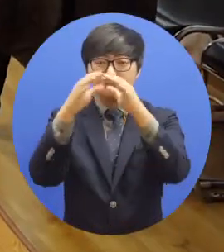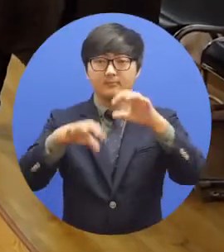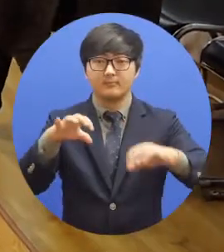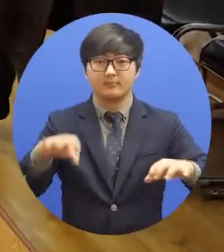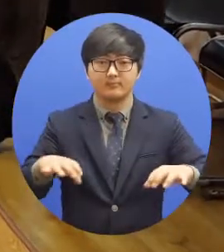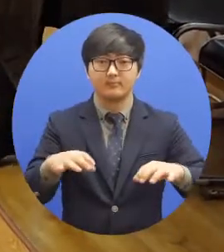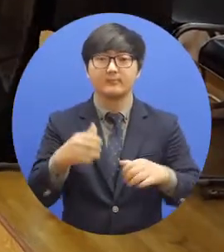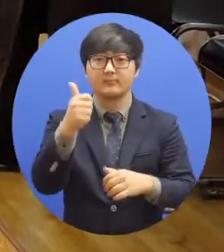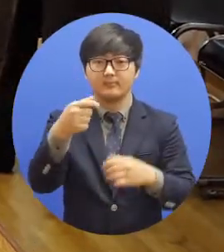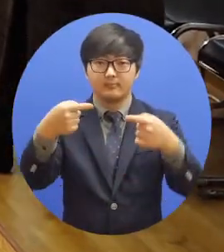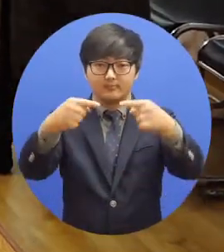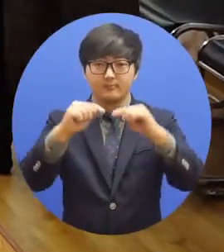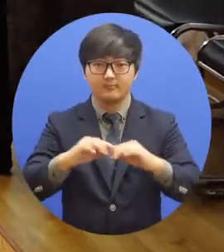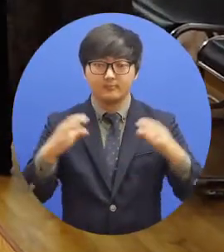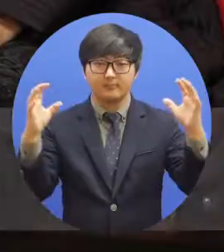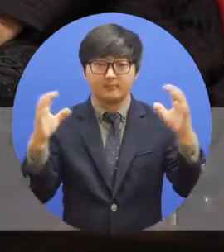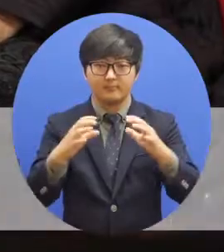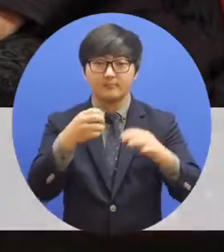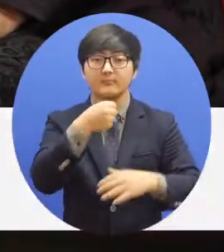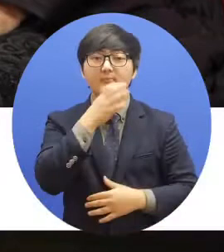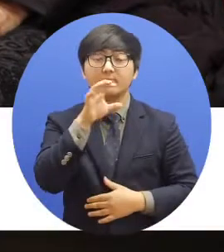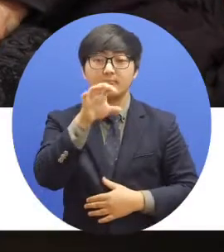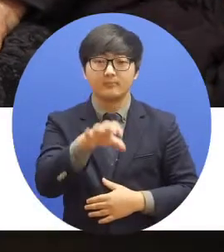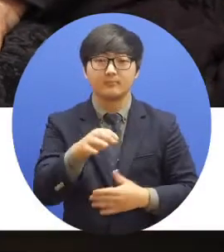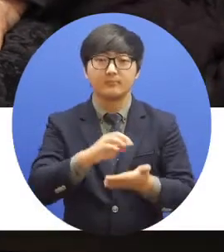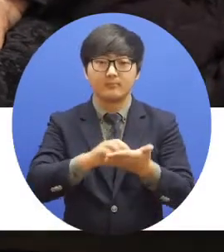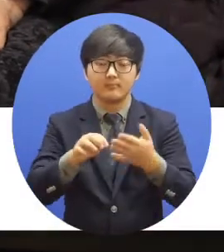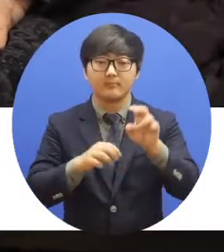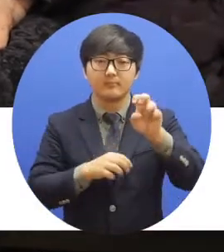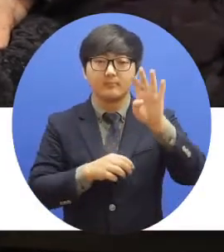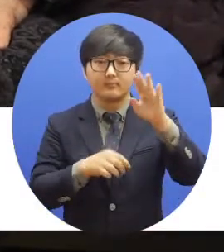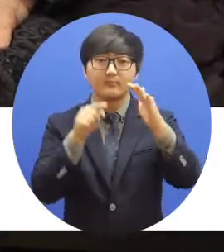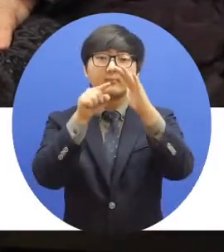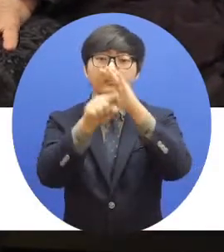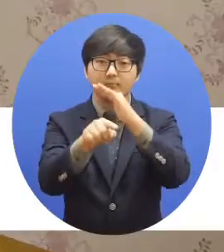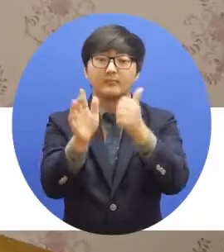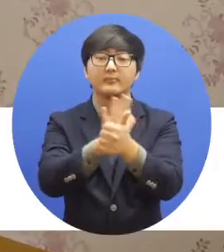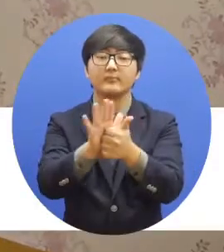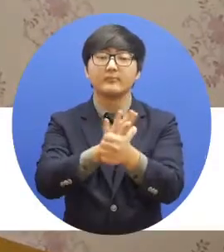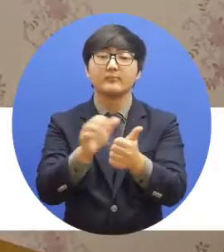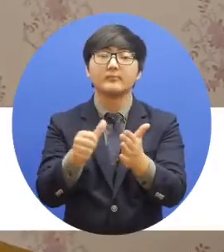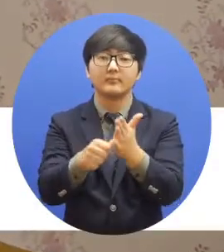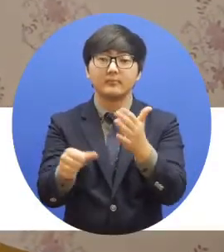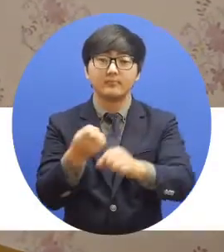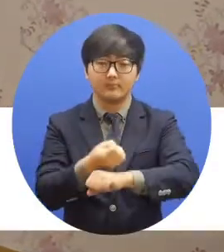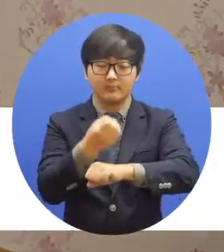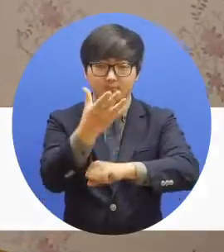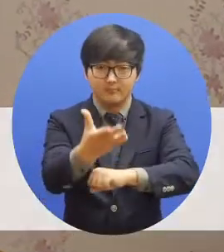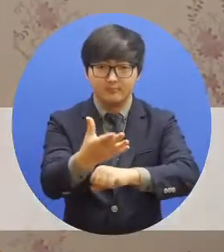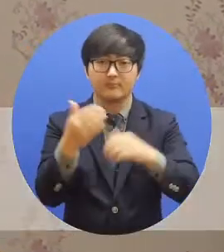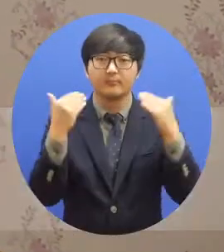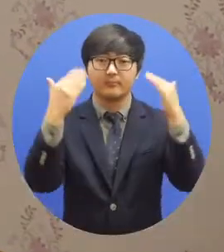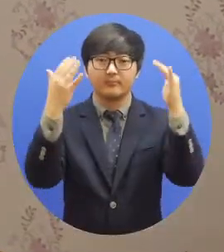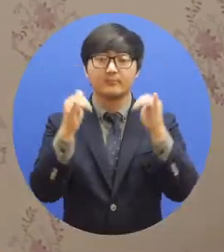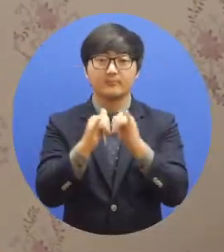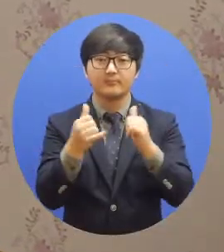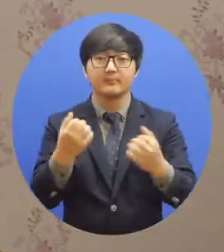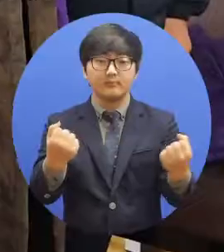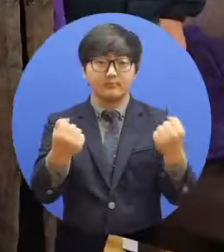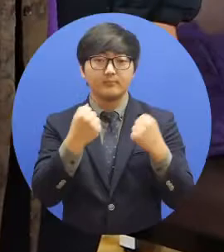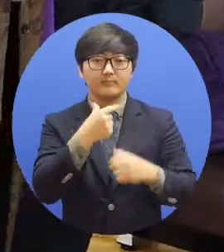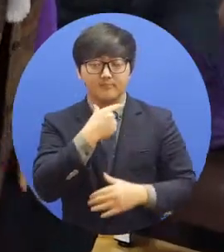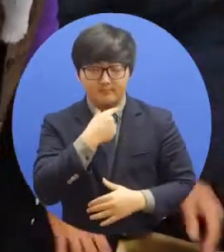및 통장들과 함께 관내 경로당 24개소를 방문해 위문품을 전달하고 어르신들의